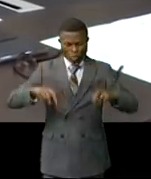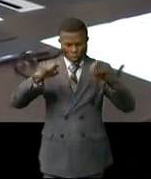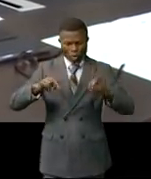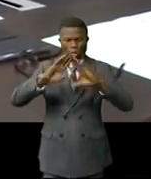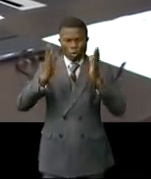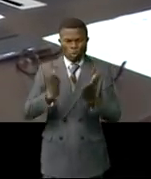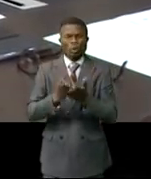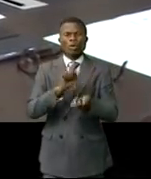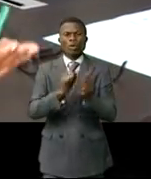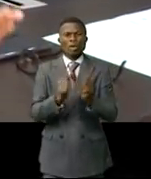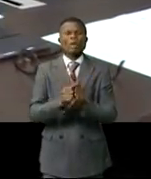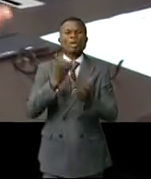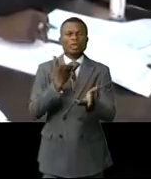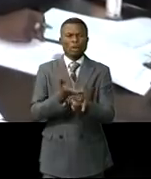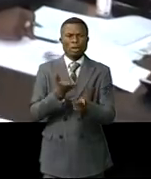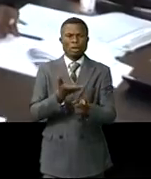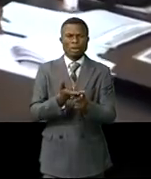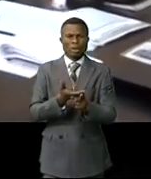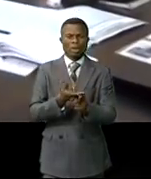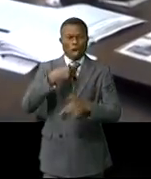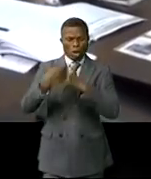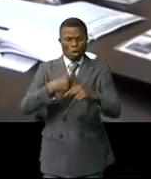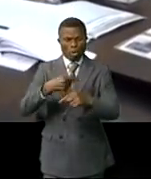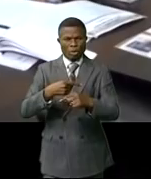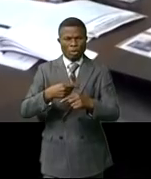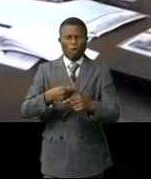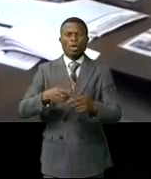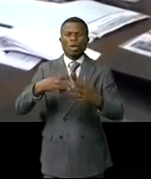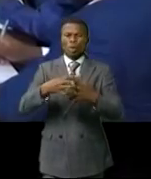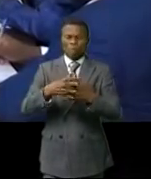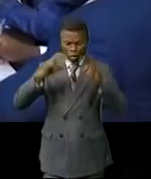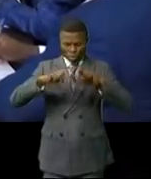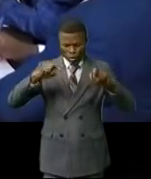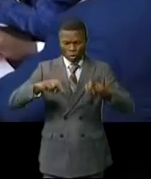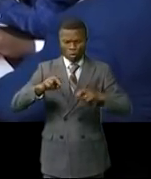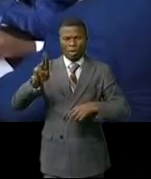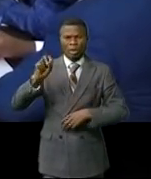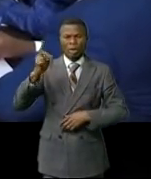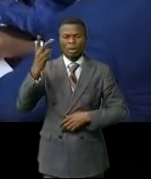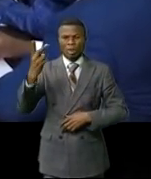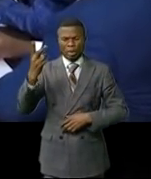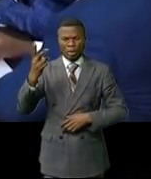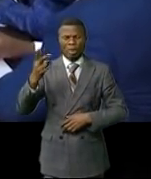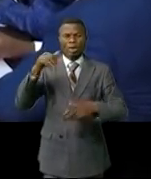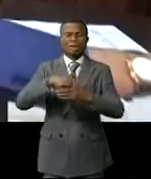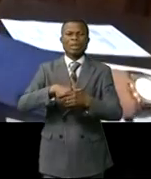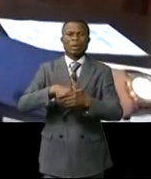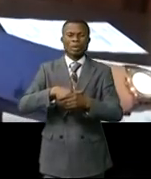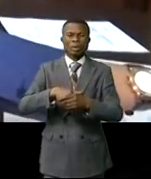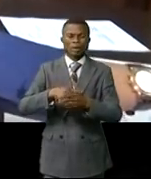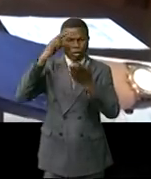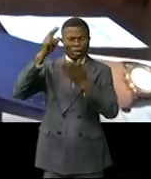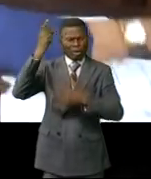les aspects la problématique liée au redémarrage du réacteur de recherche Tricot 2 du CRENCA situé à l'Université